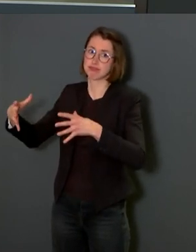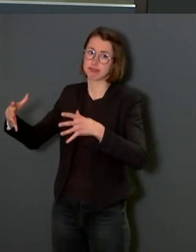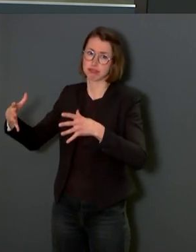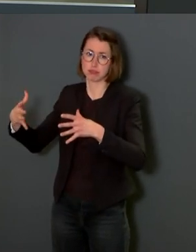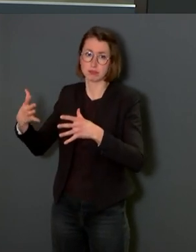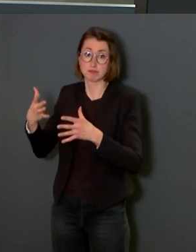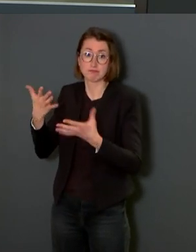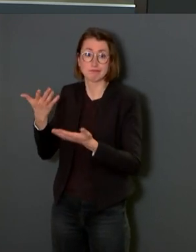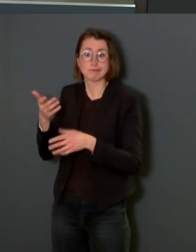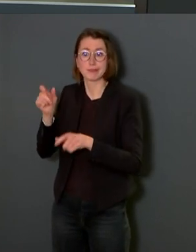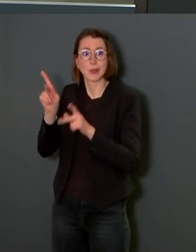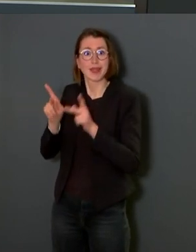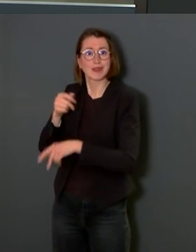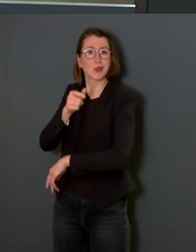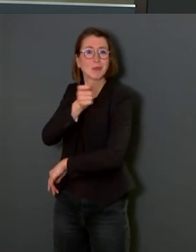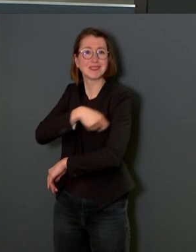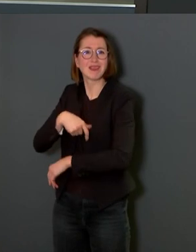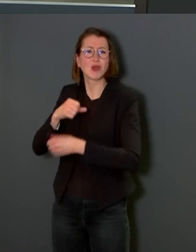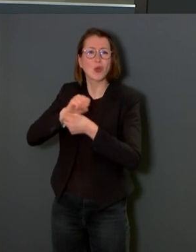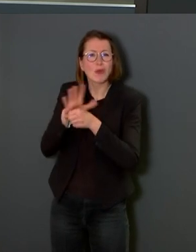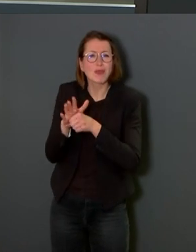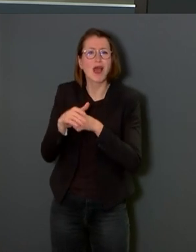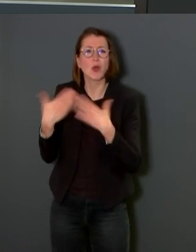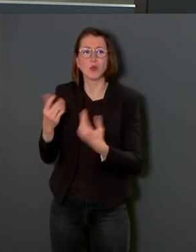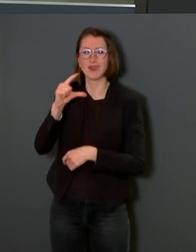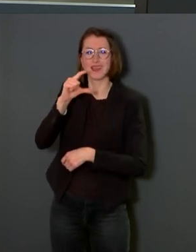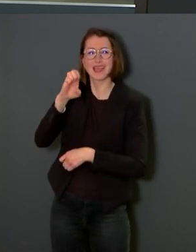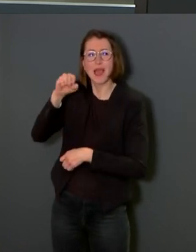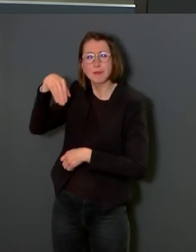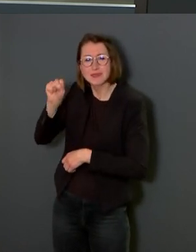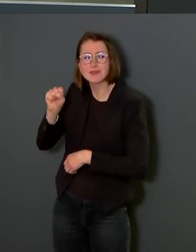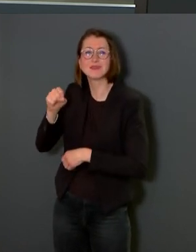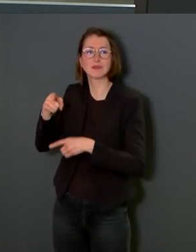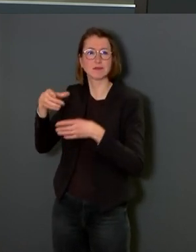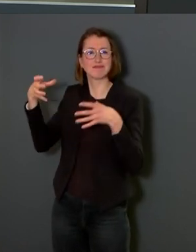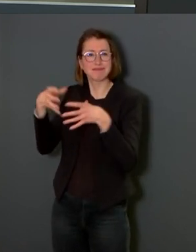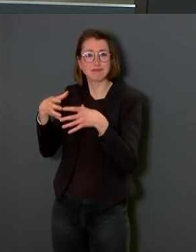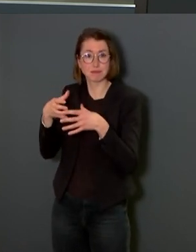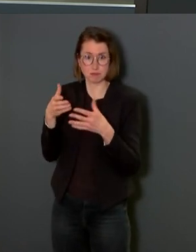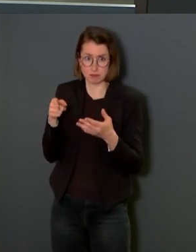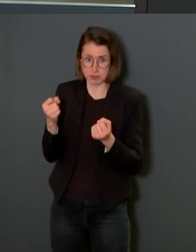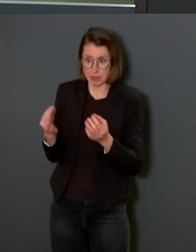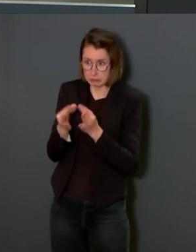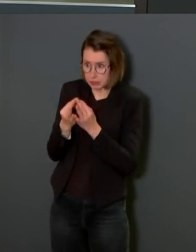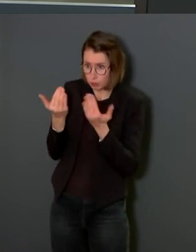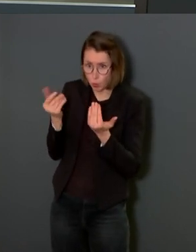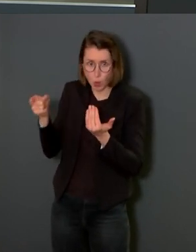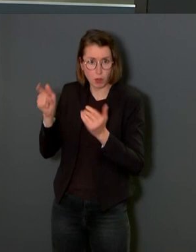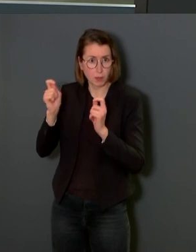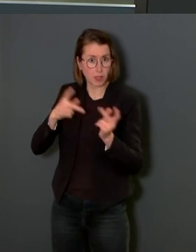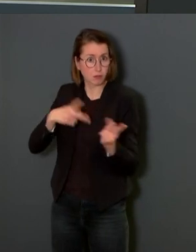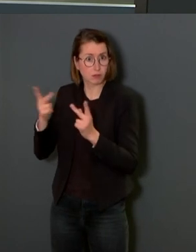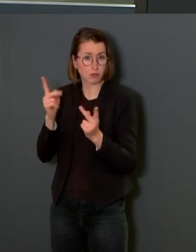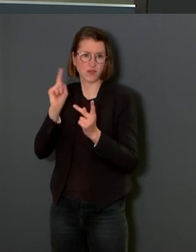de Sensano, sur le pourquoi de cette montée? Et si ce n'est pas aujourd'hui qu'il y a eu ces explications, quand est-ce que ça va arriver concrètement